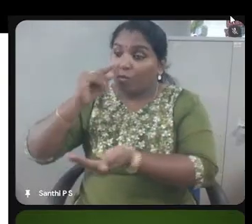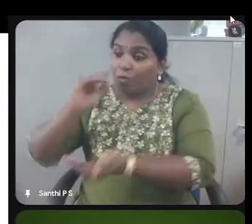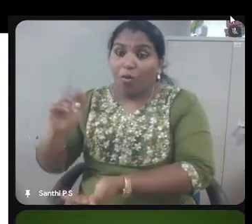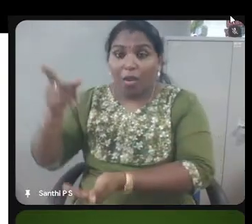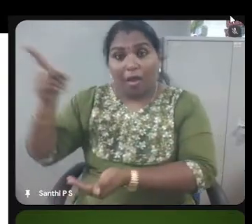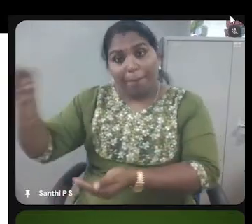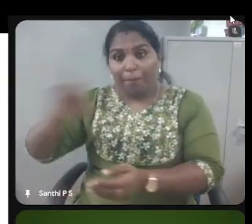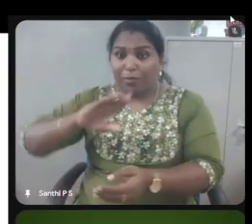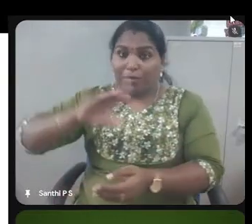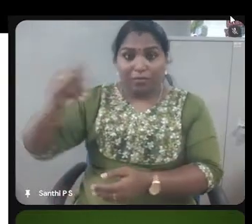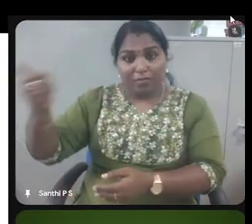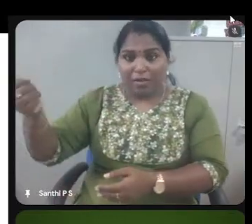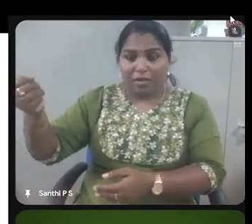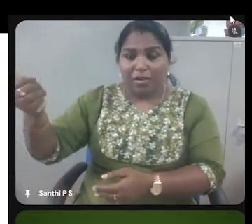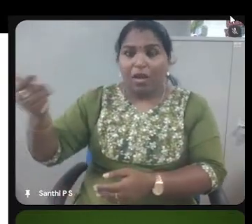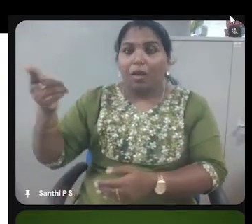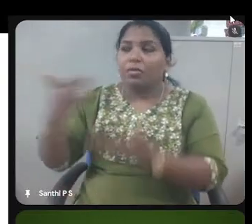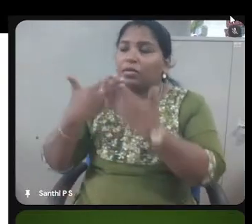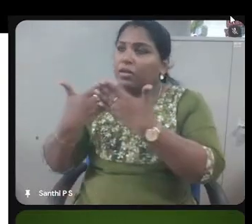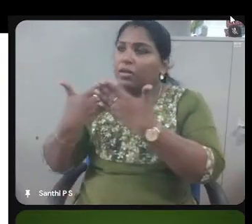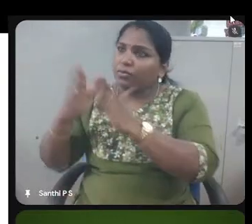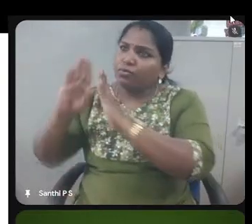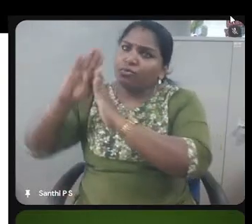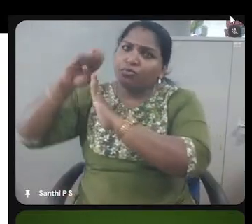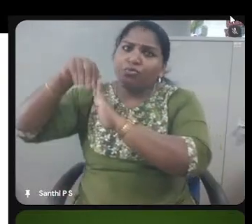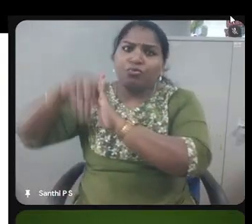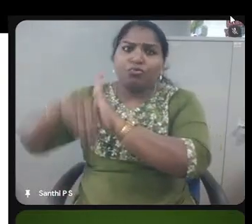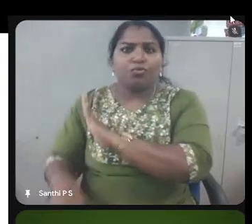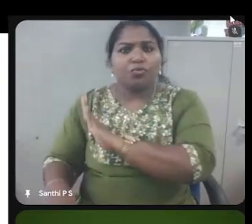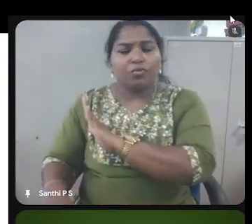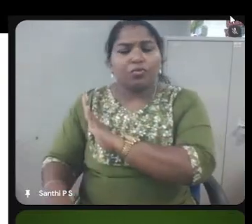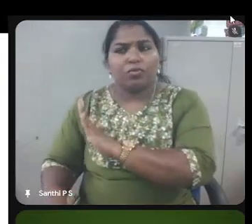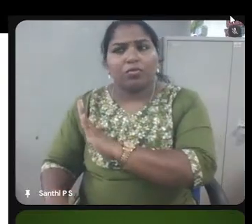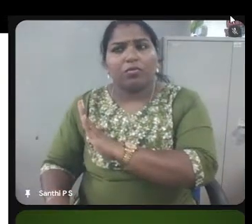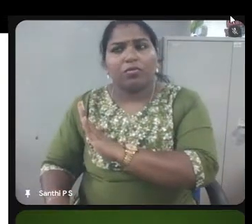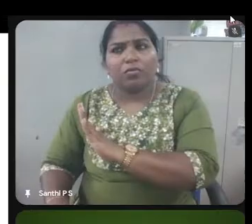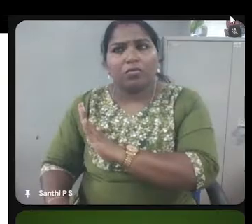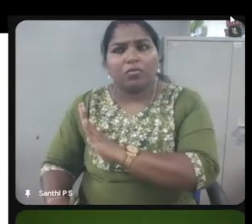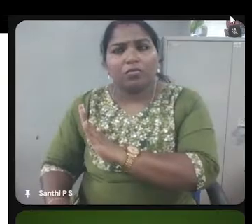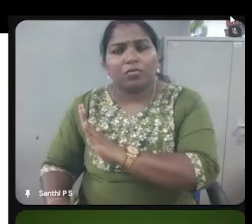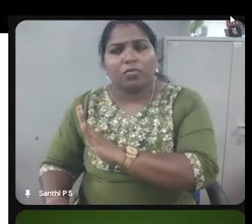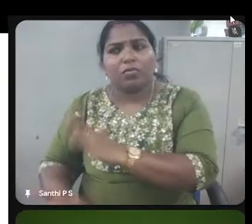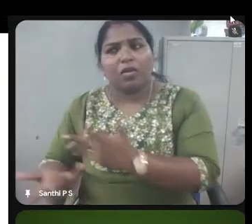ഡൗൺ ആയിക്കൊണ്ടിരിക്കുകയാണ് സ്റ്റഡീസിന്റെ കാര്യത്തിലും എല്ലാം. അപ്പോൾ ഈ സ്ക്രീൻ ടൈം